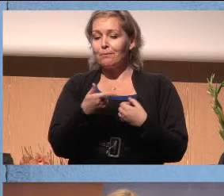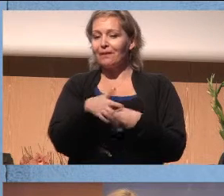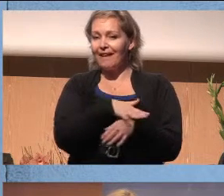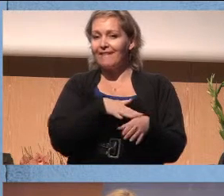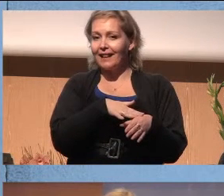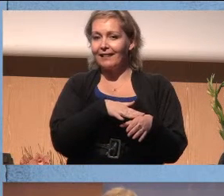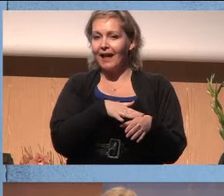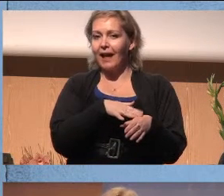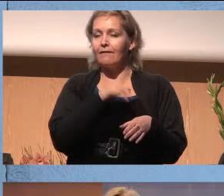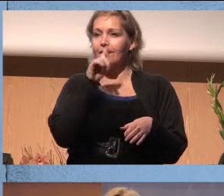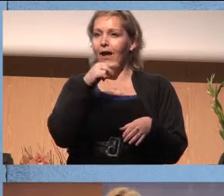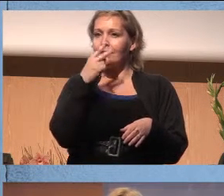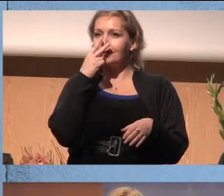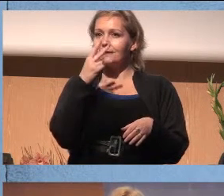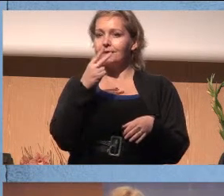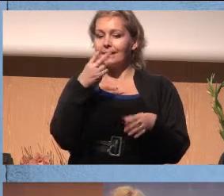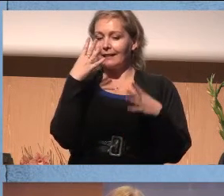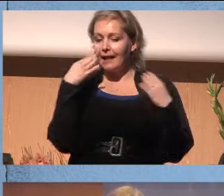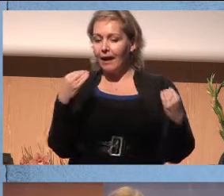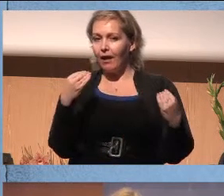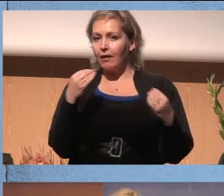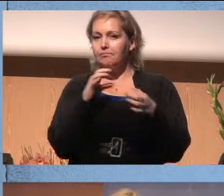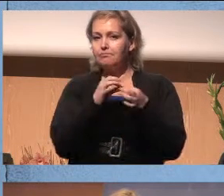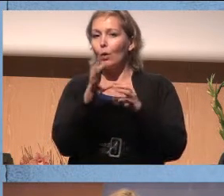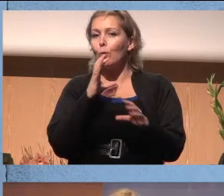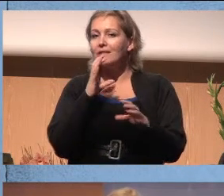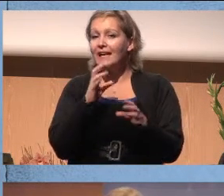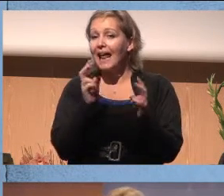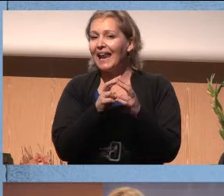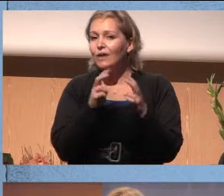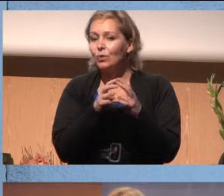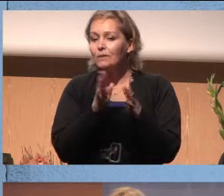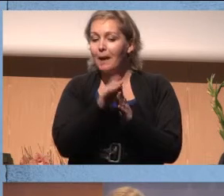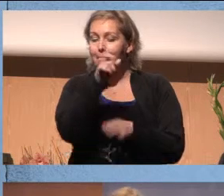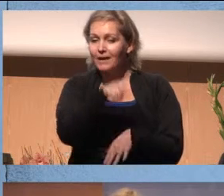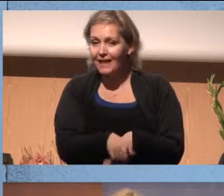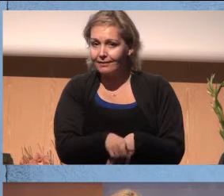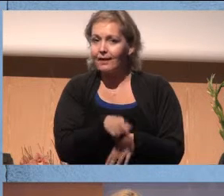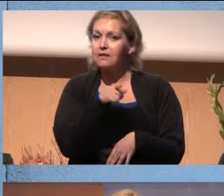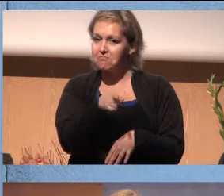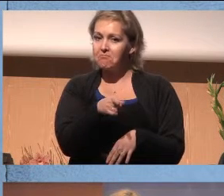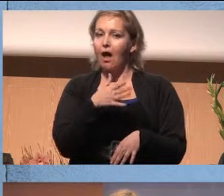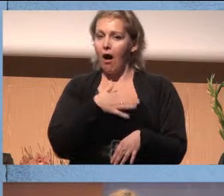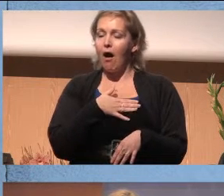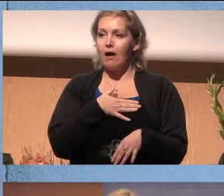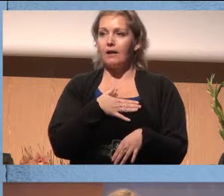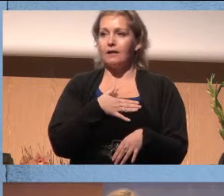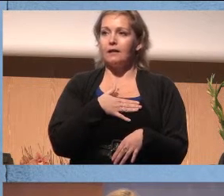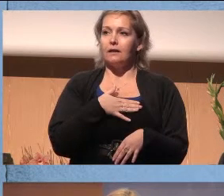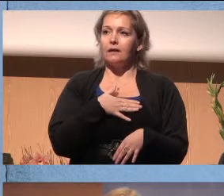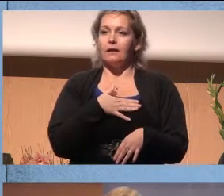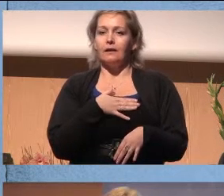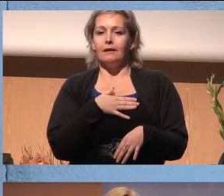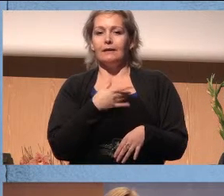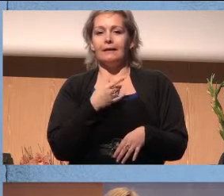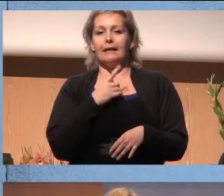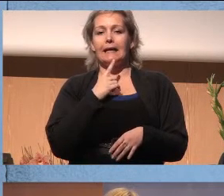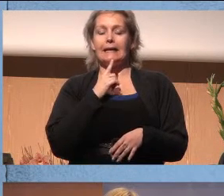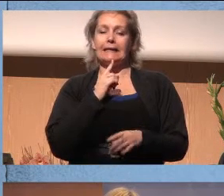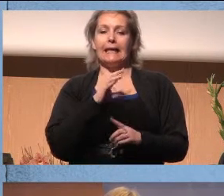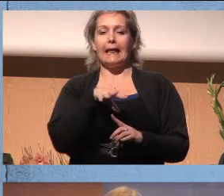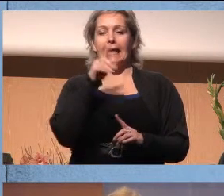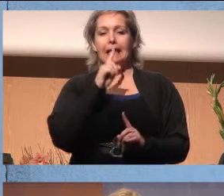feltet. Vi kan se til Nederland når det gjelder å kommunisere elektronisk med pasienter. Der har en ildsjel av